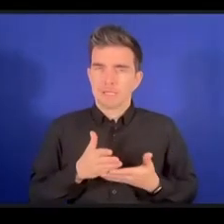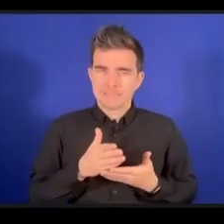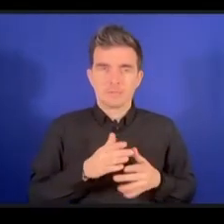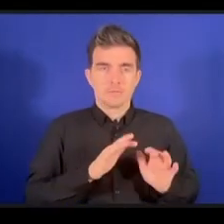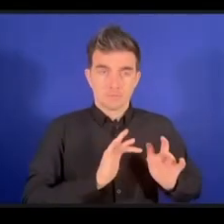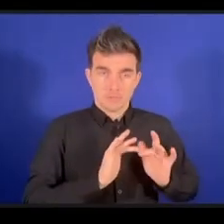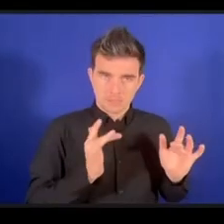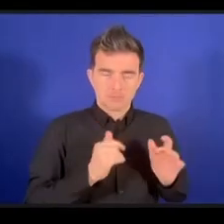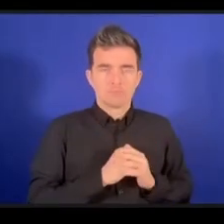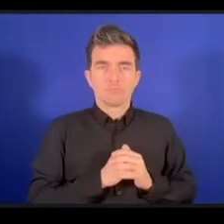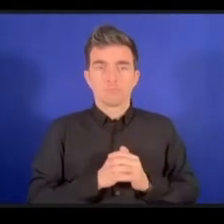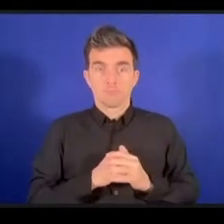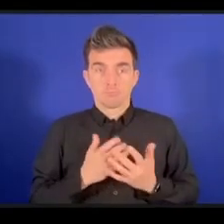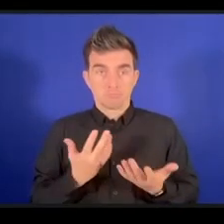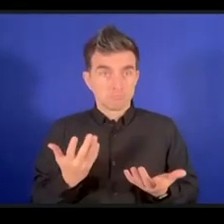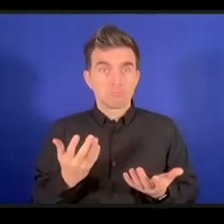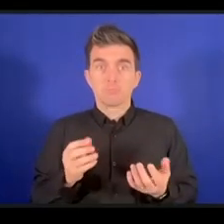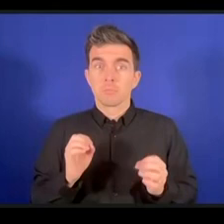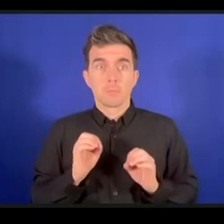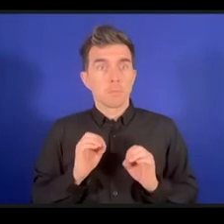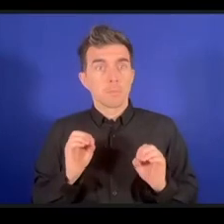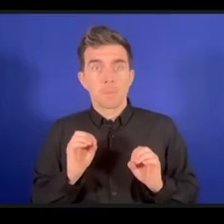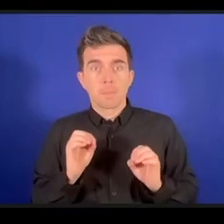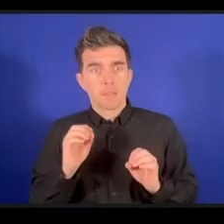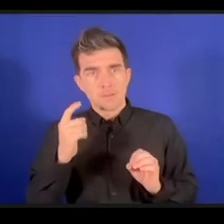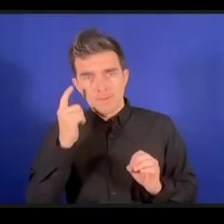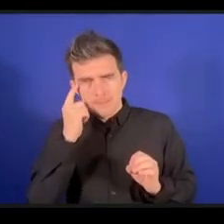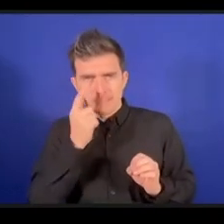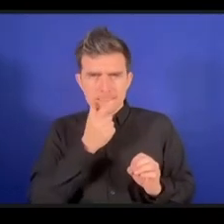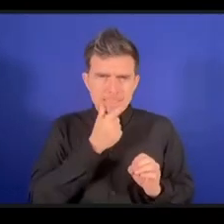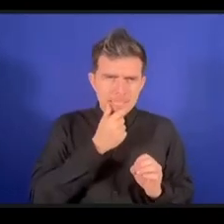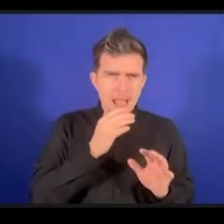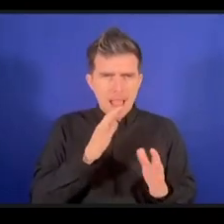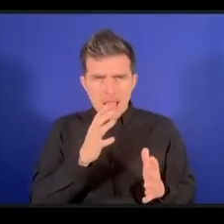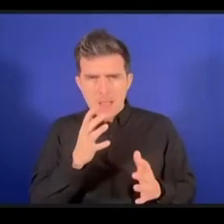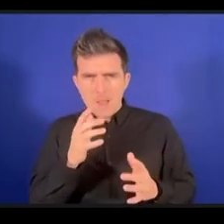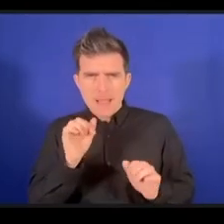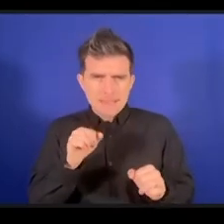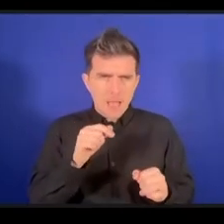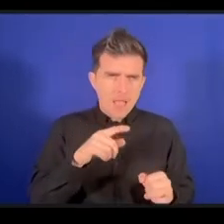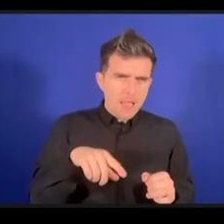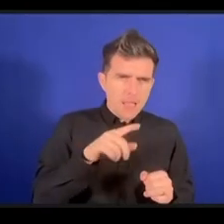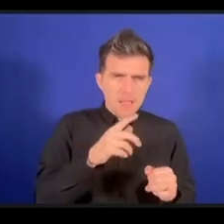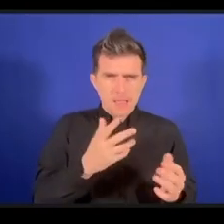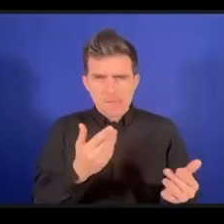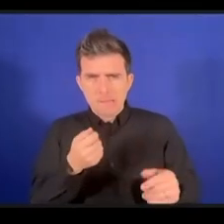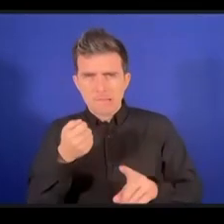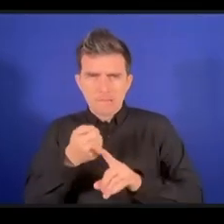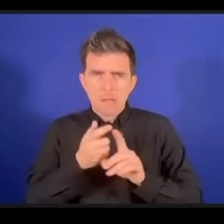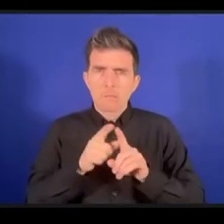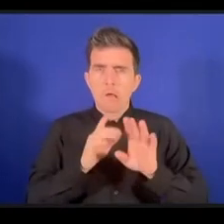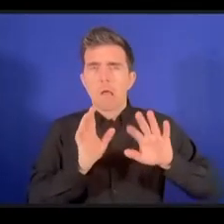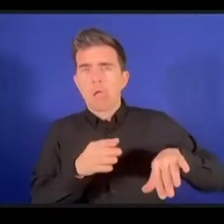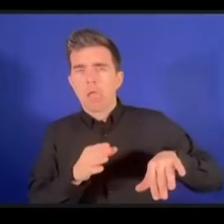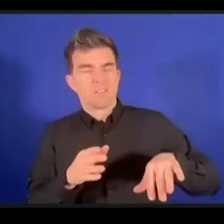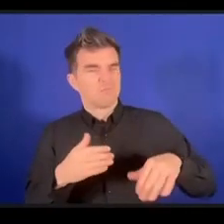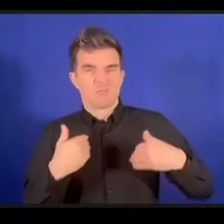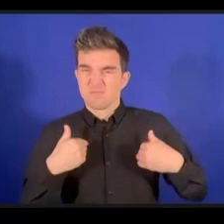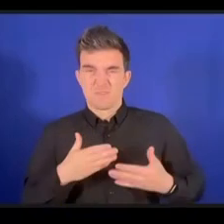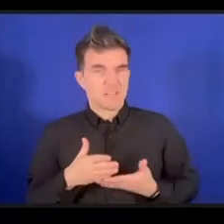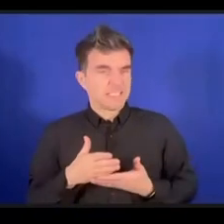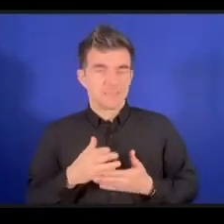所以我们从事的这个工作九大行业的就业前景研